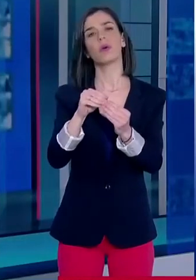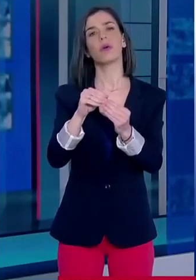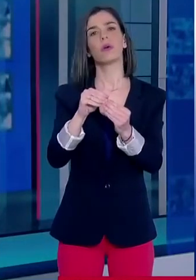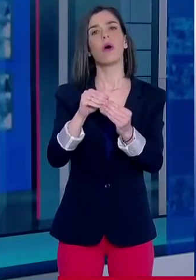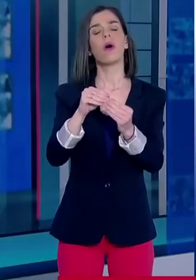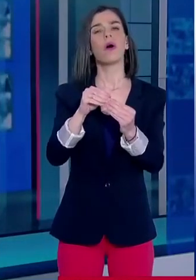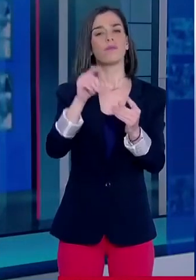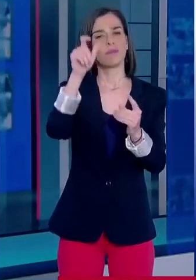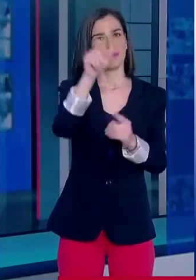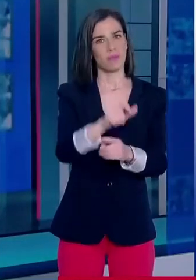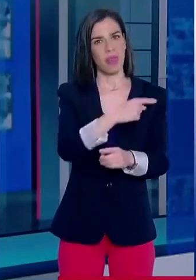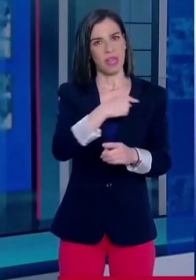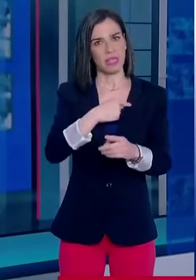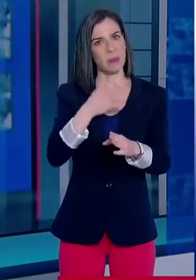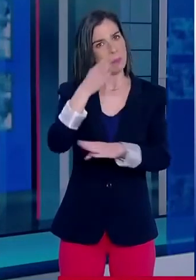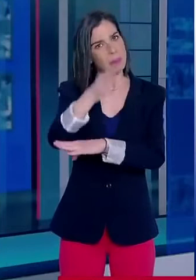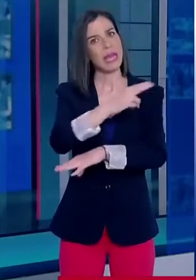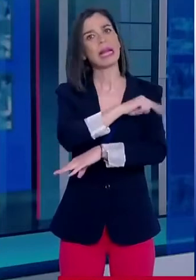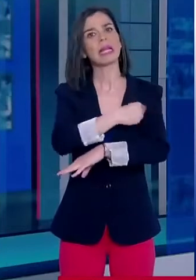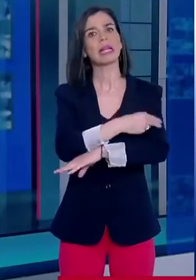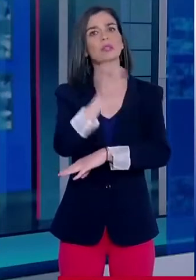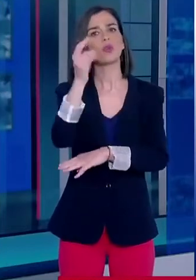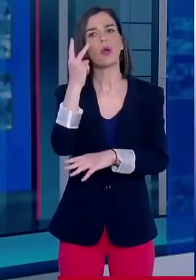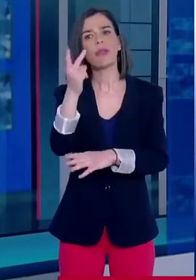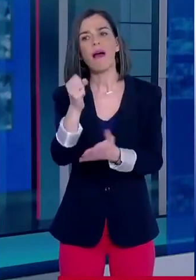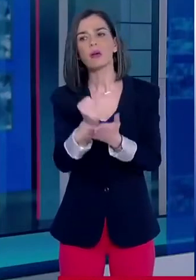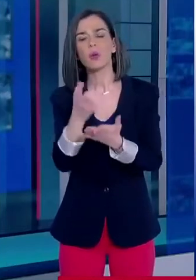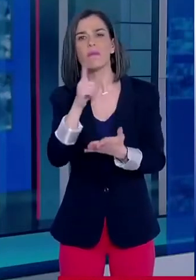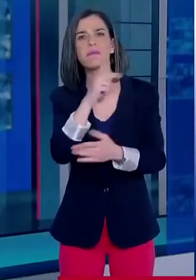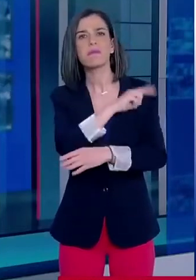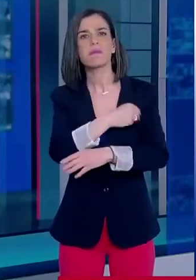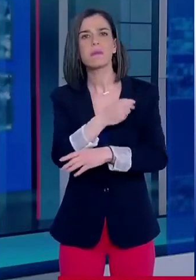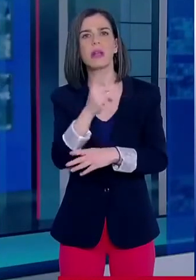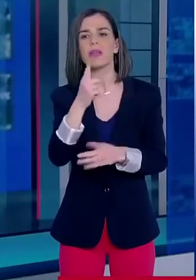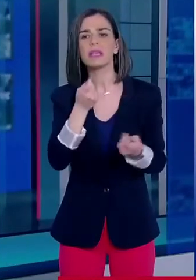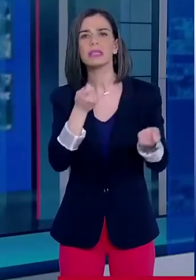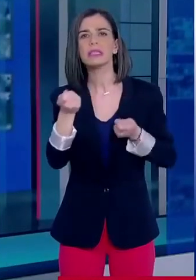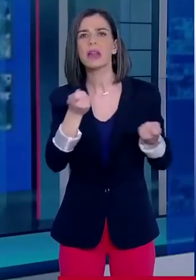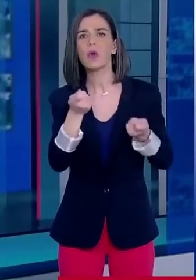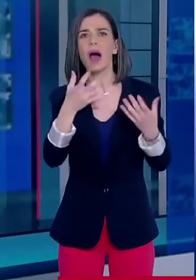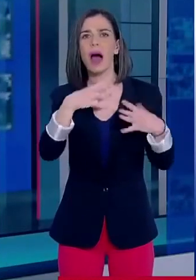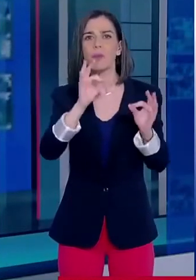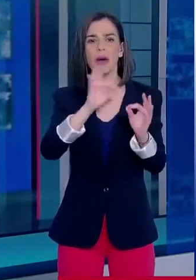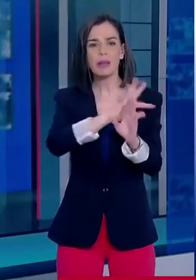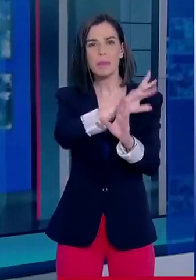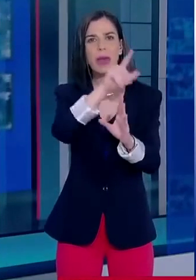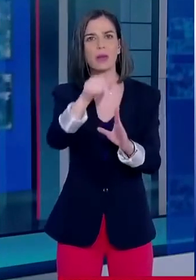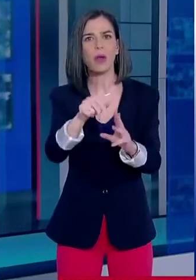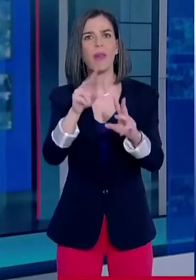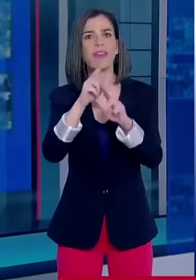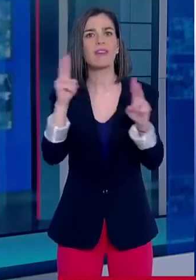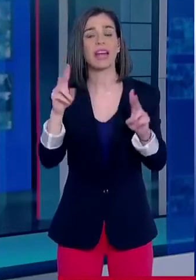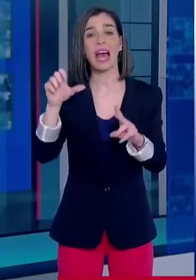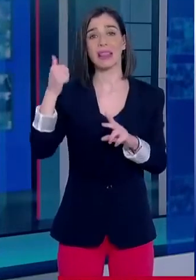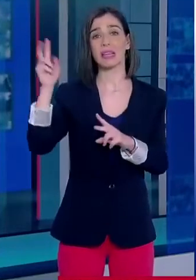Άγγελος Μπίνης μετέβη στην κλινική για μια πρώτη εκτίμηση της κατάστασης και το σχεδιασμό του ελέγχου από την αρχή διαφάνειας. Χθες